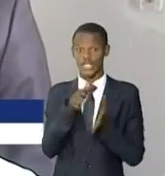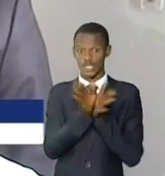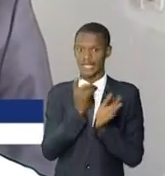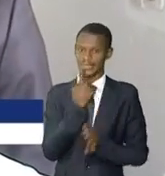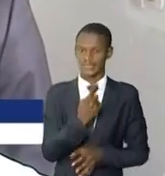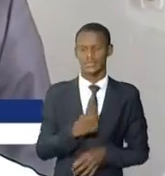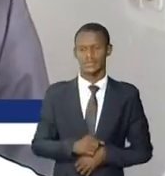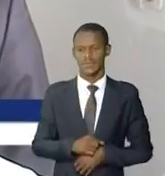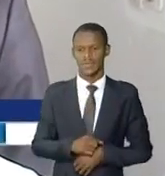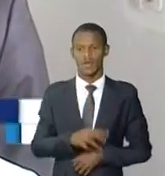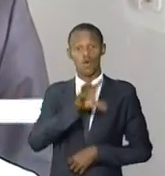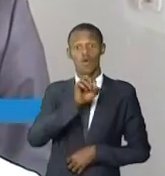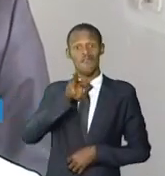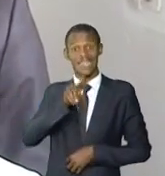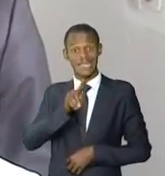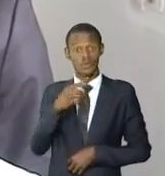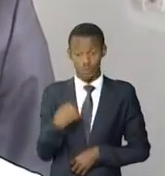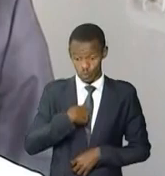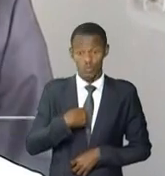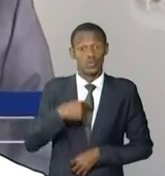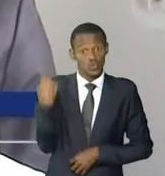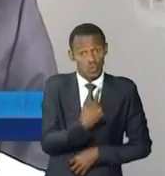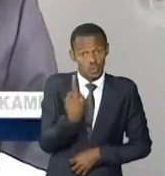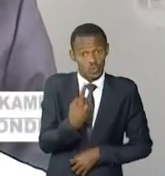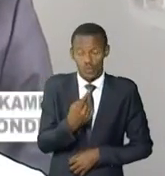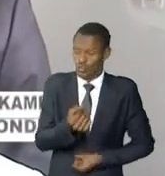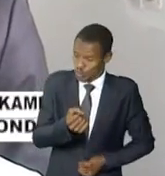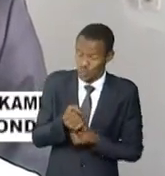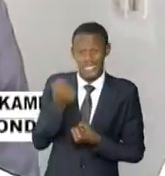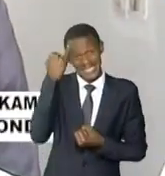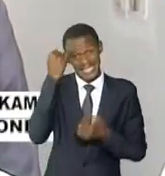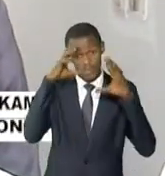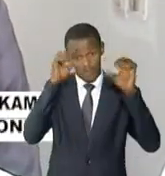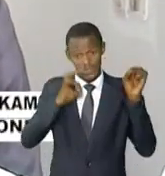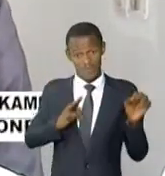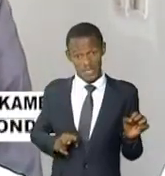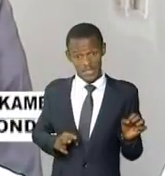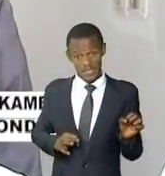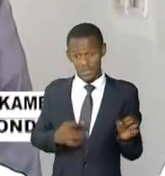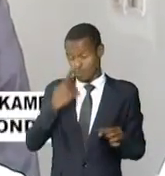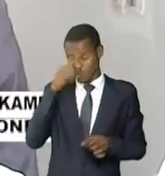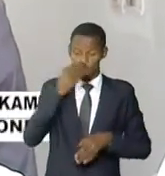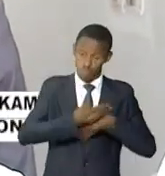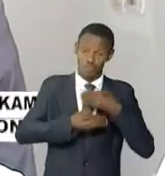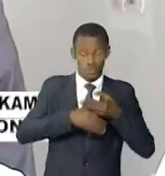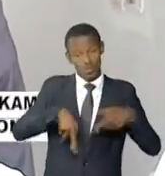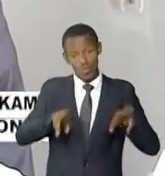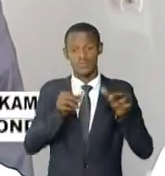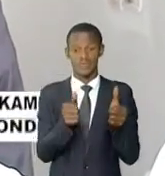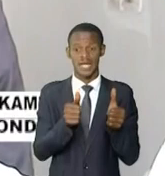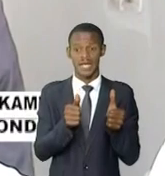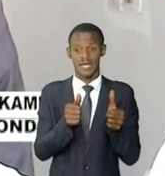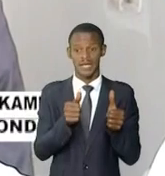est dans cette vision-là, parce qu'il a les préoccupations de sa population. Nous pensons que ces préoccupations, nous allons voir dans quelle